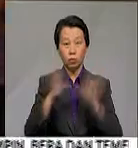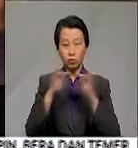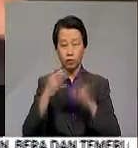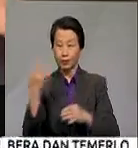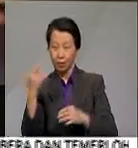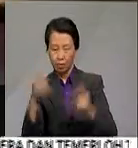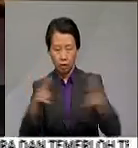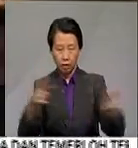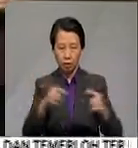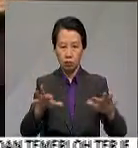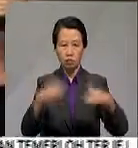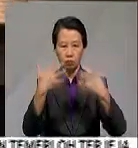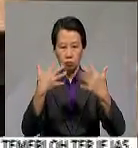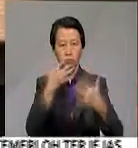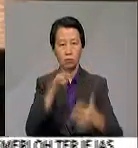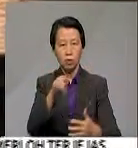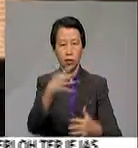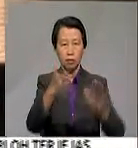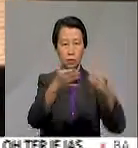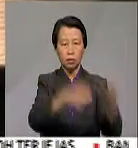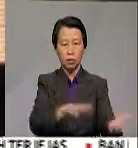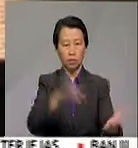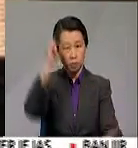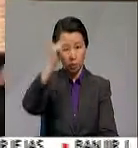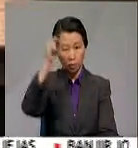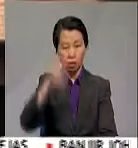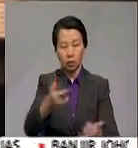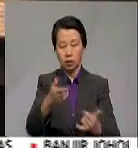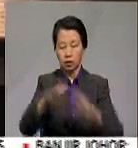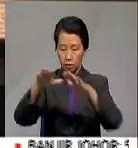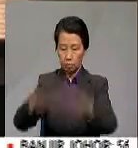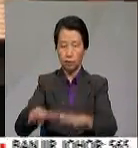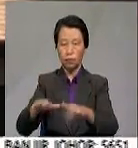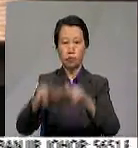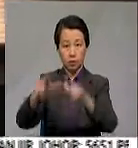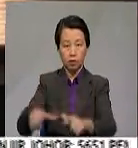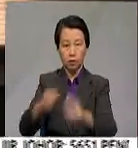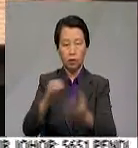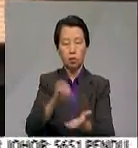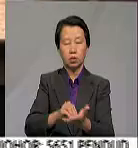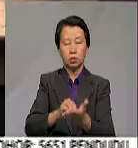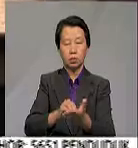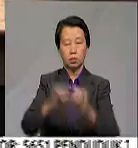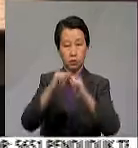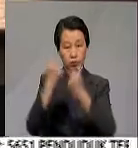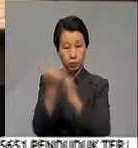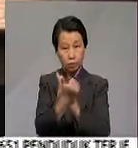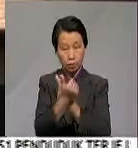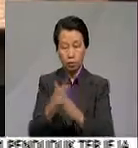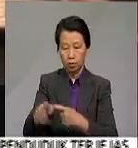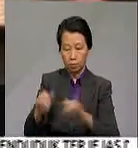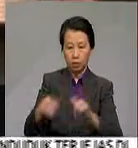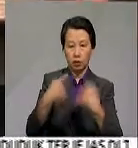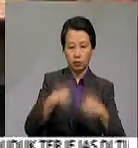tetapi juga prihatin dengan nasibnya selepas kematian tuannya. Dia kini ditempatkan di West Michigan Human Society. Branson kini